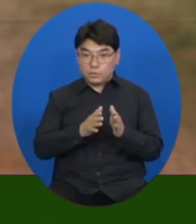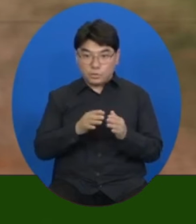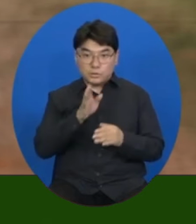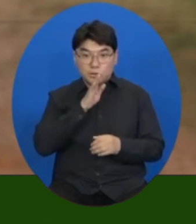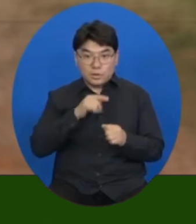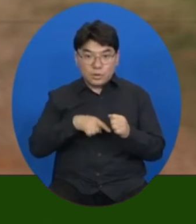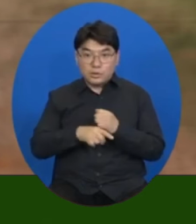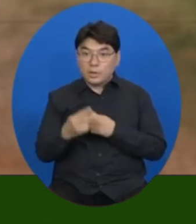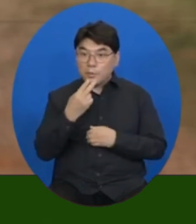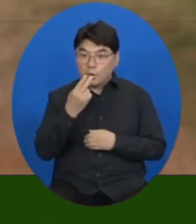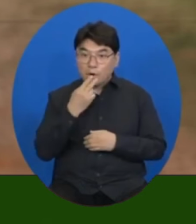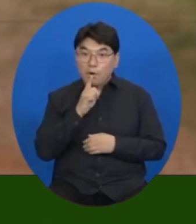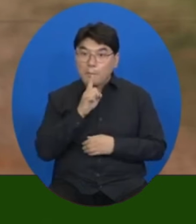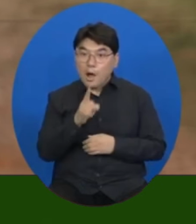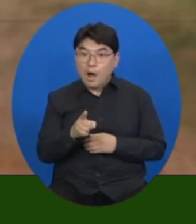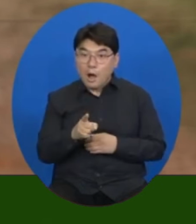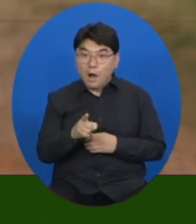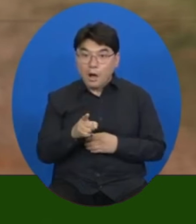생명입니다